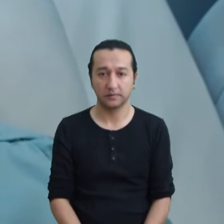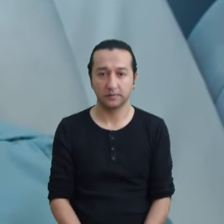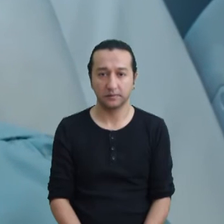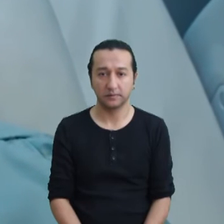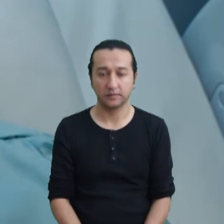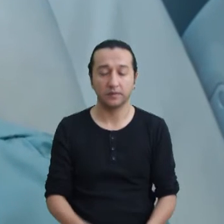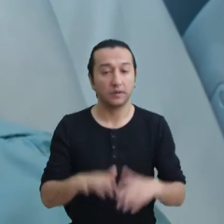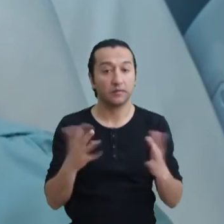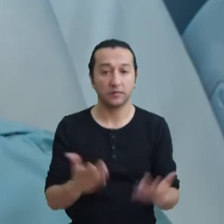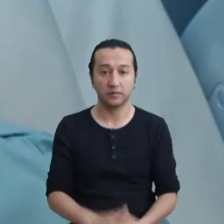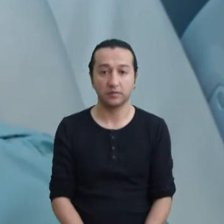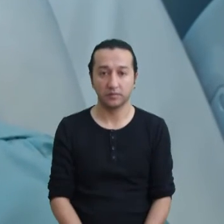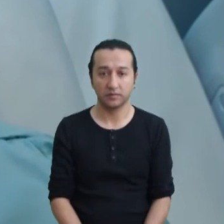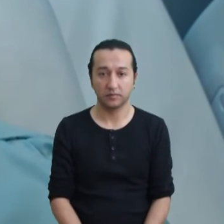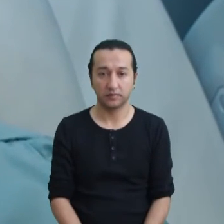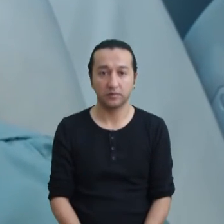Ama